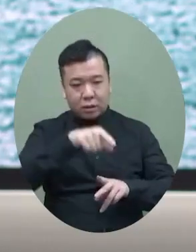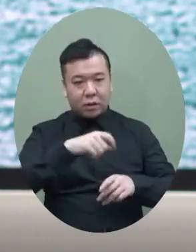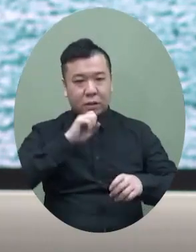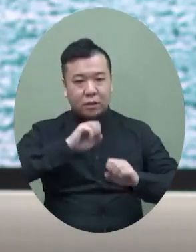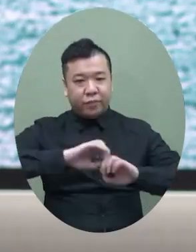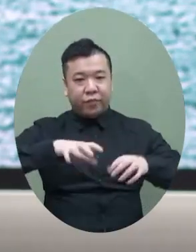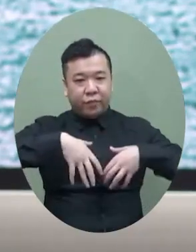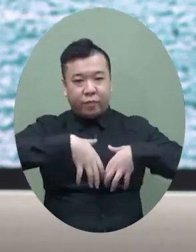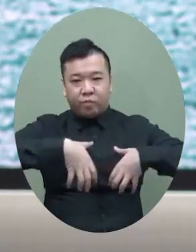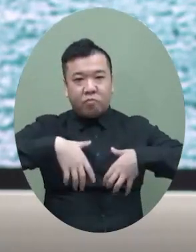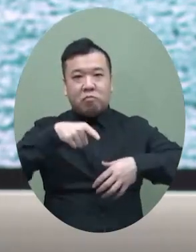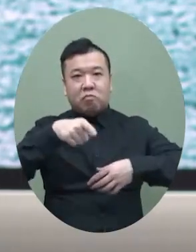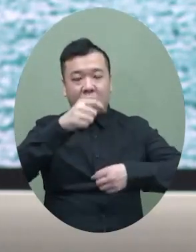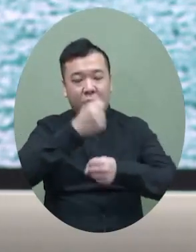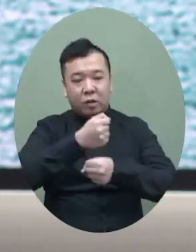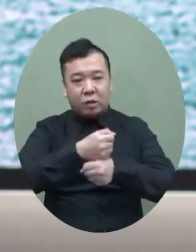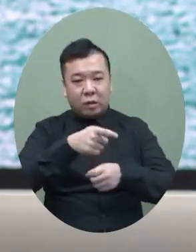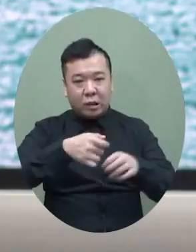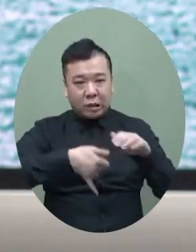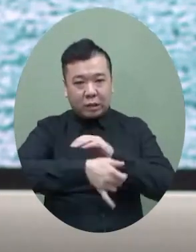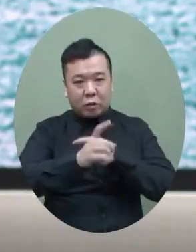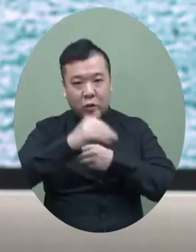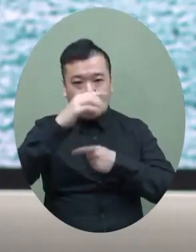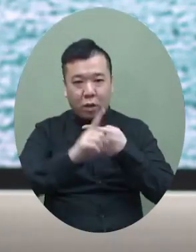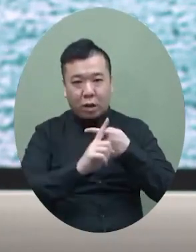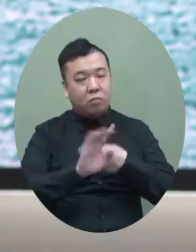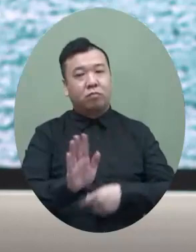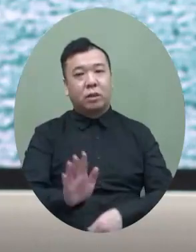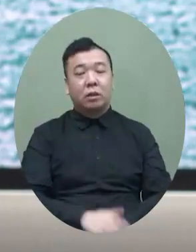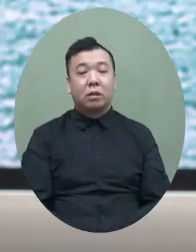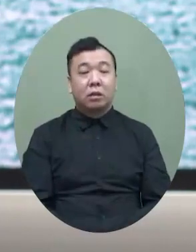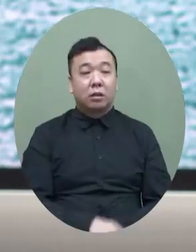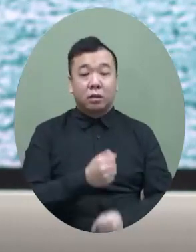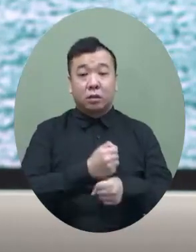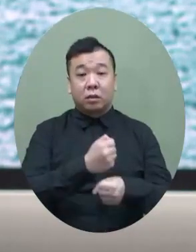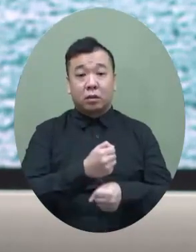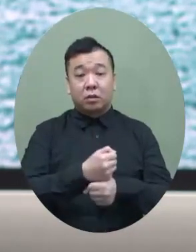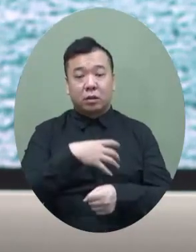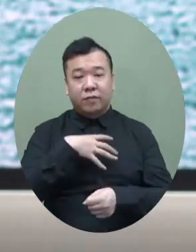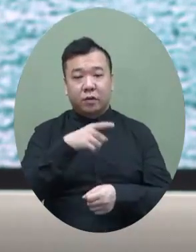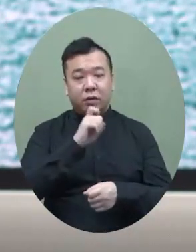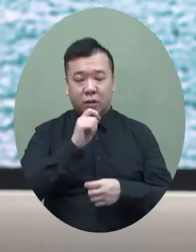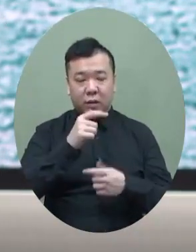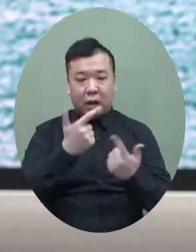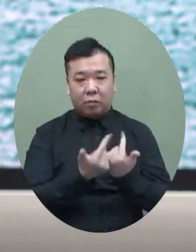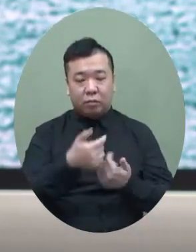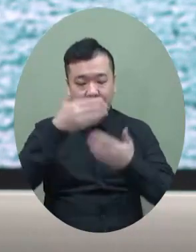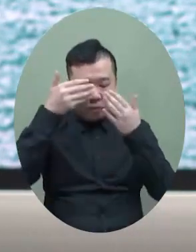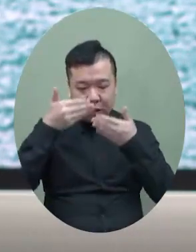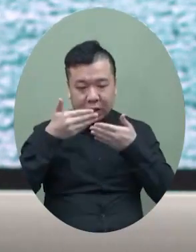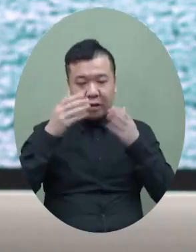射診斷的工作，就不需要入一些高風險區，工作時候也有一些合適的個人防護裝